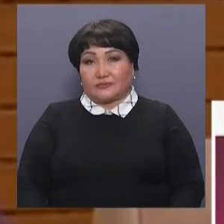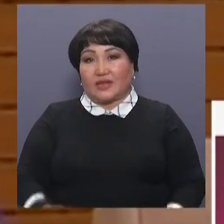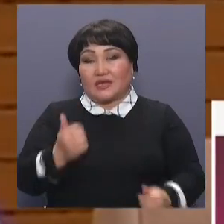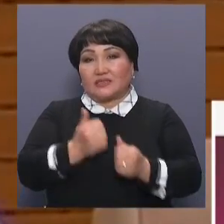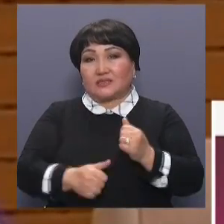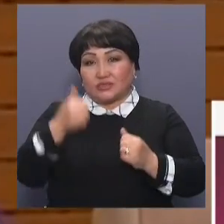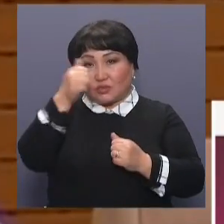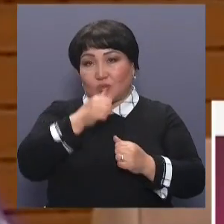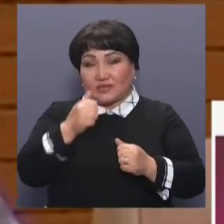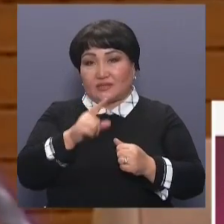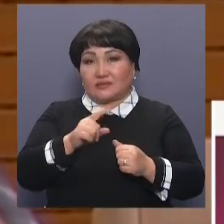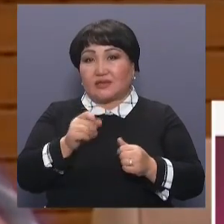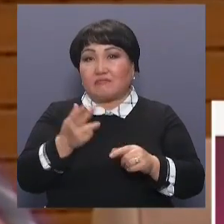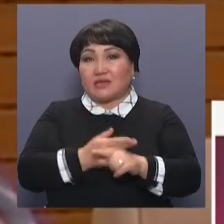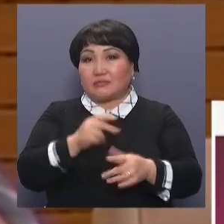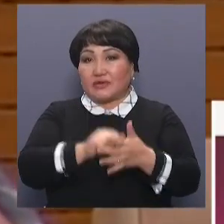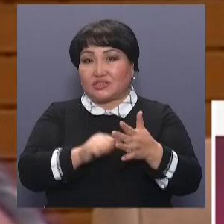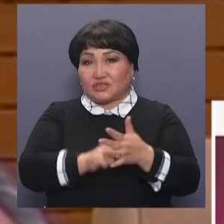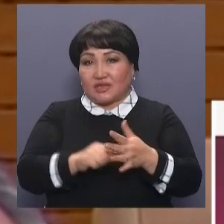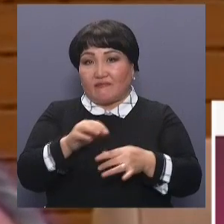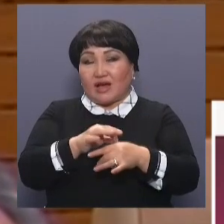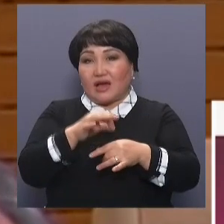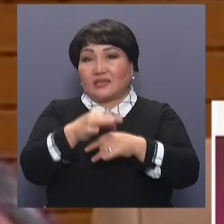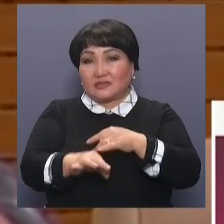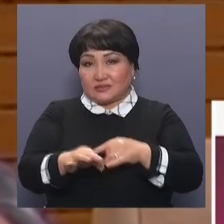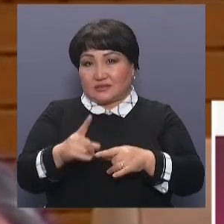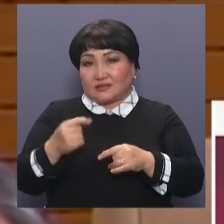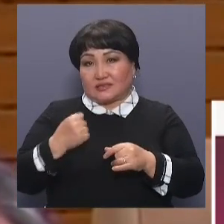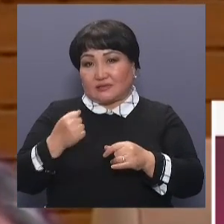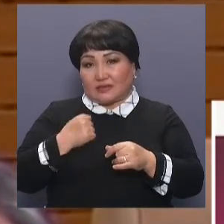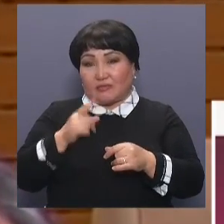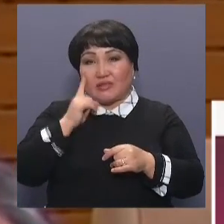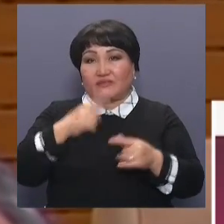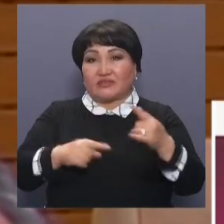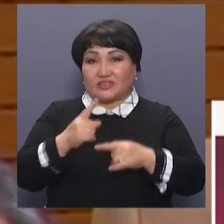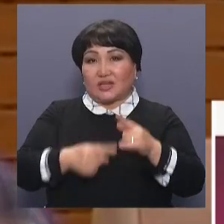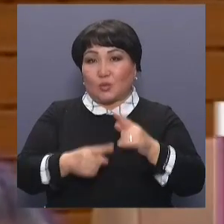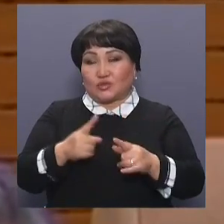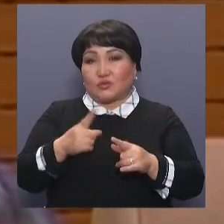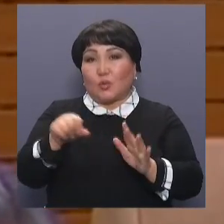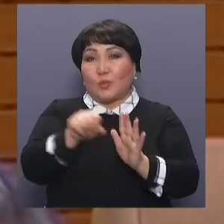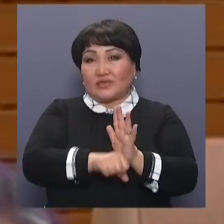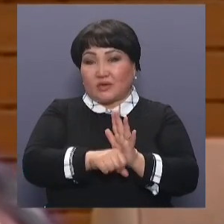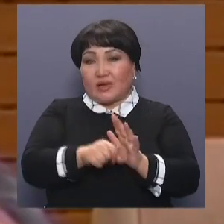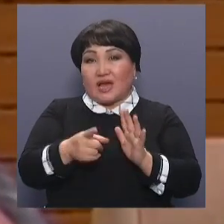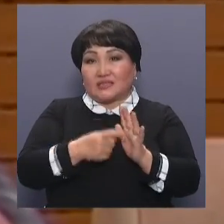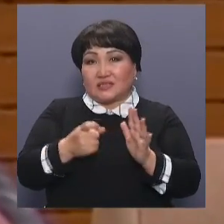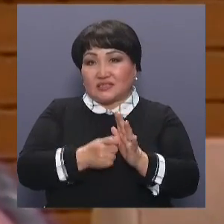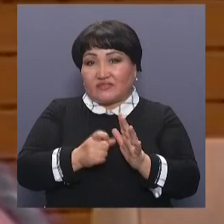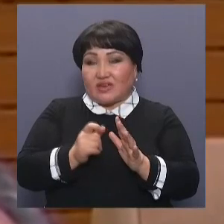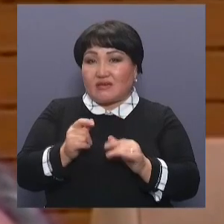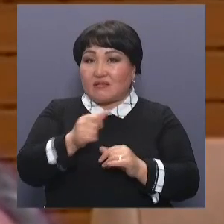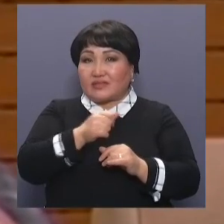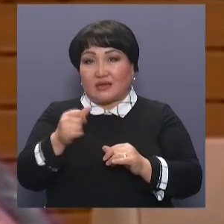Ежегодно из-за беспричинного насилия над солдатами молодые возвращаются на родину убитыми. Следствия прикрываются под предлогом